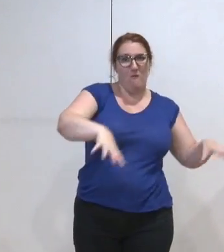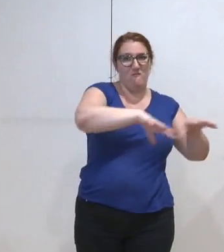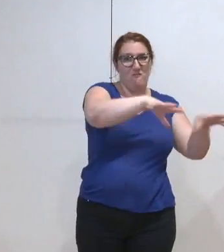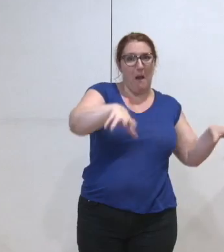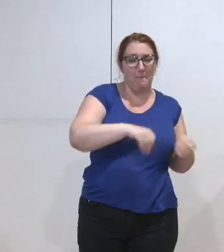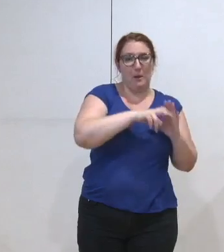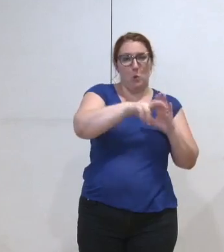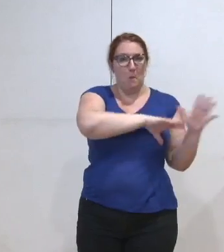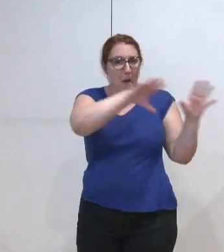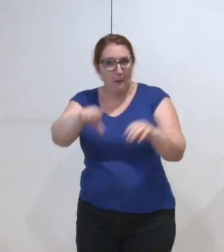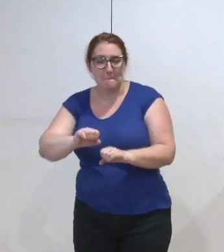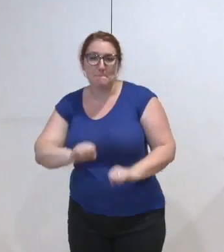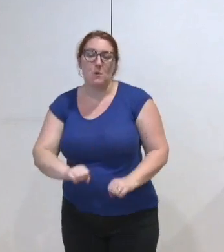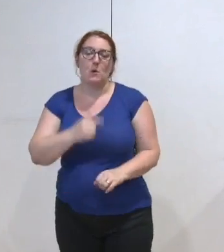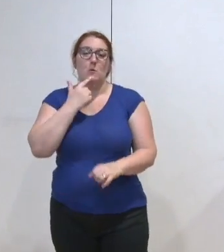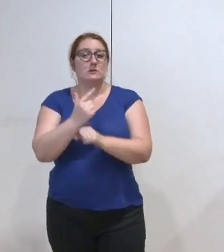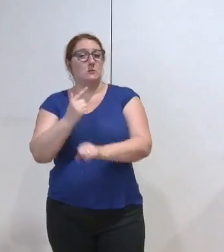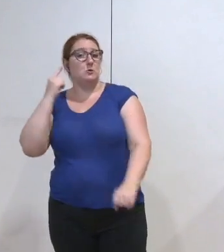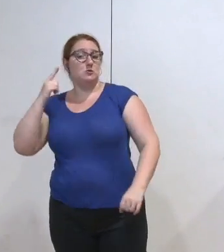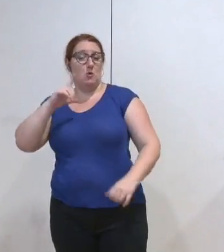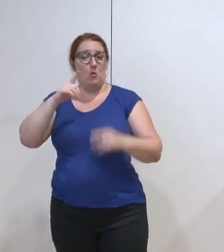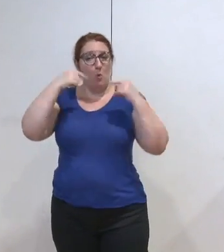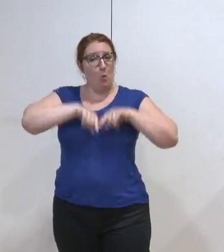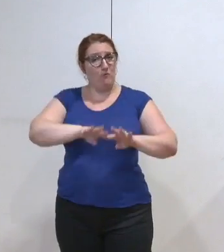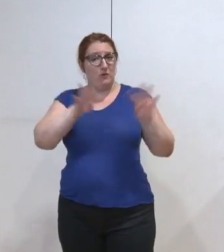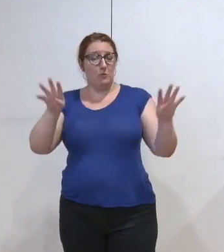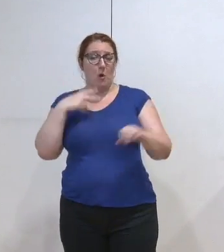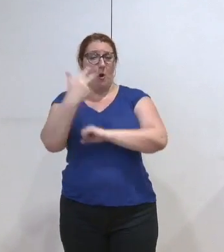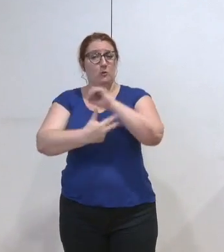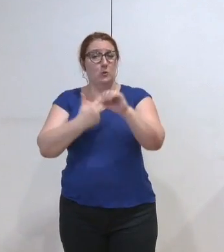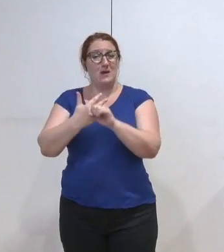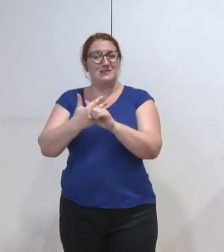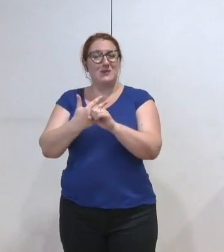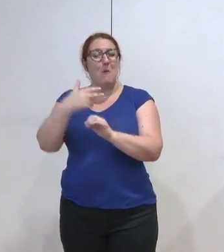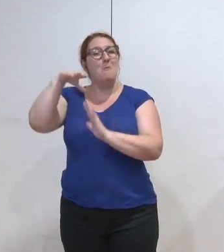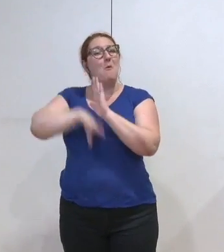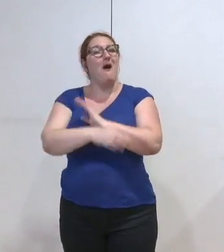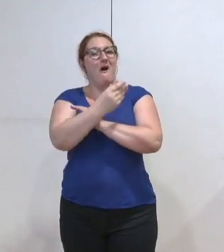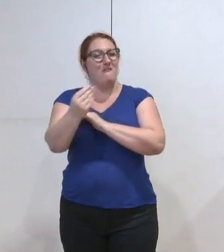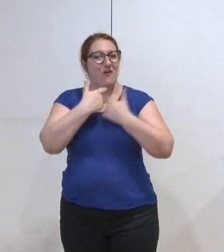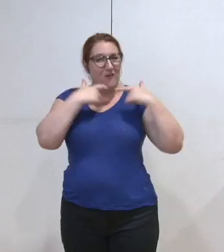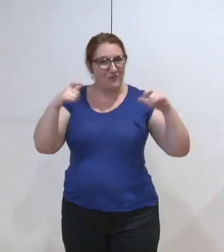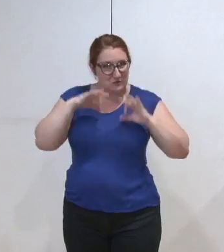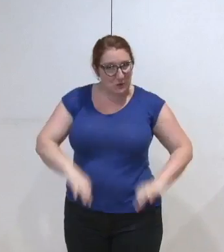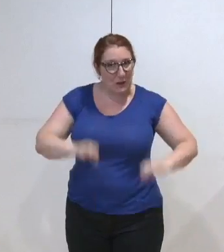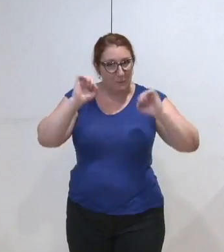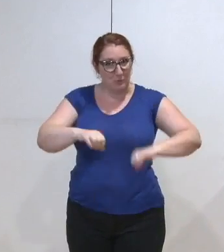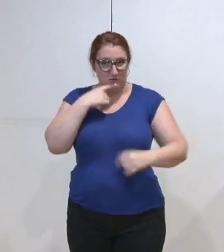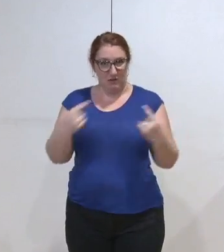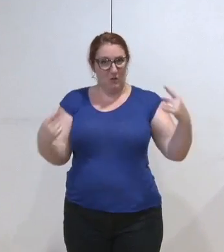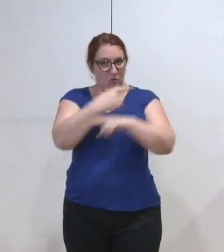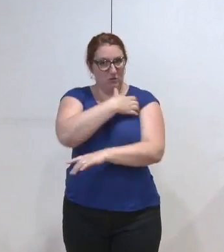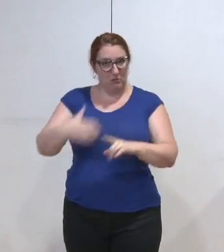permets de le rappeler le gouvernement a relancé depuis 2 ans la scolarisation des enfants de moins de 3 ans et donc il me semblerait que la municipalité gagnerait à se battre pour